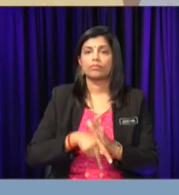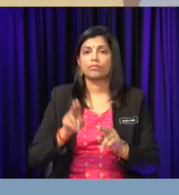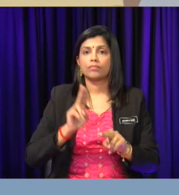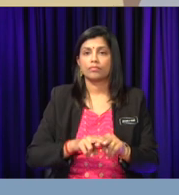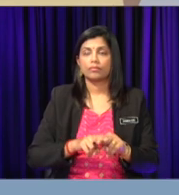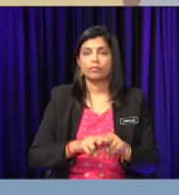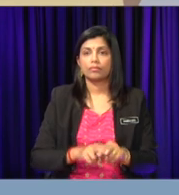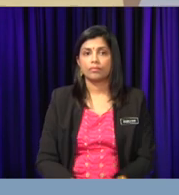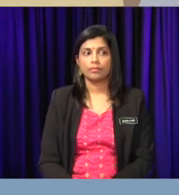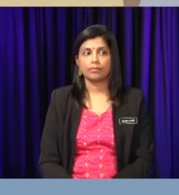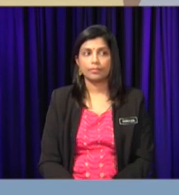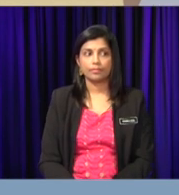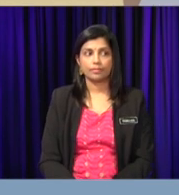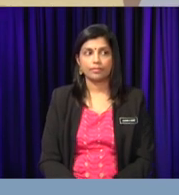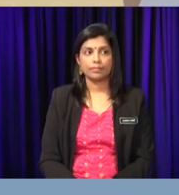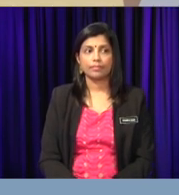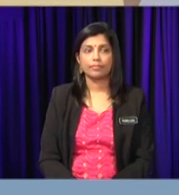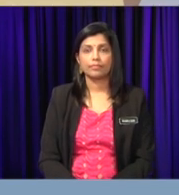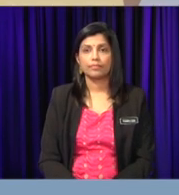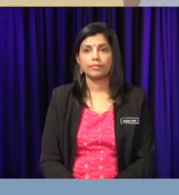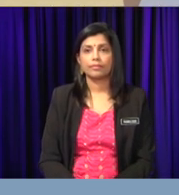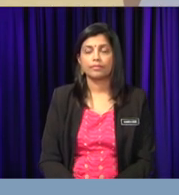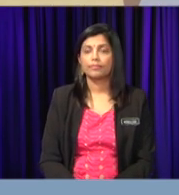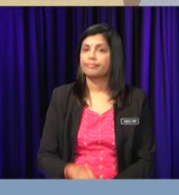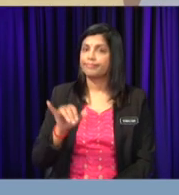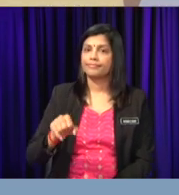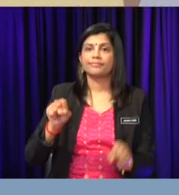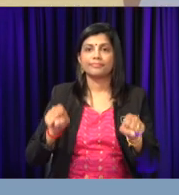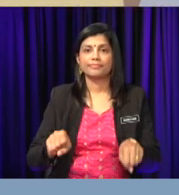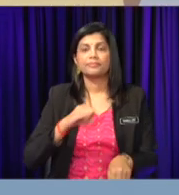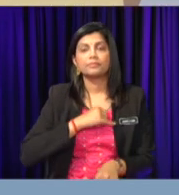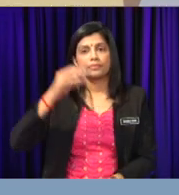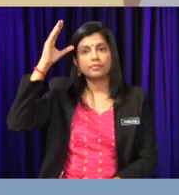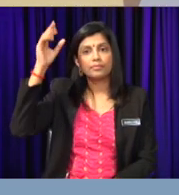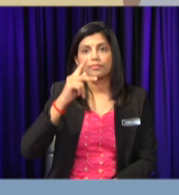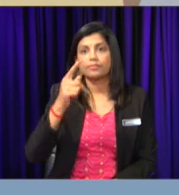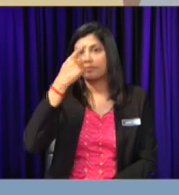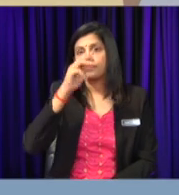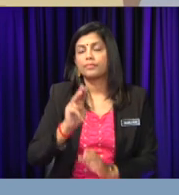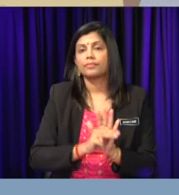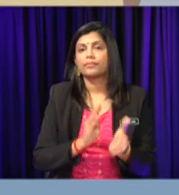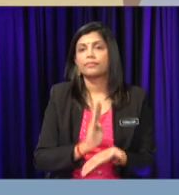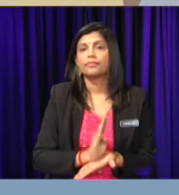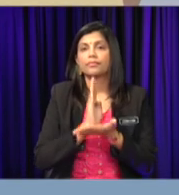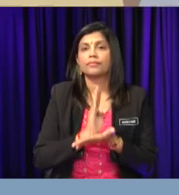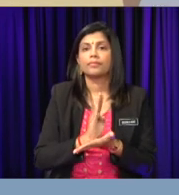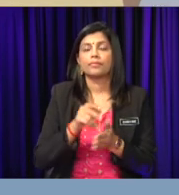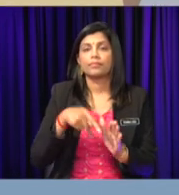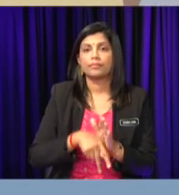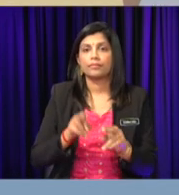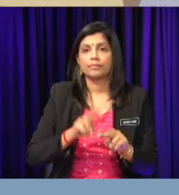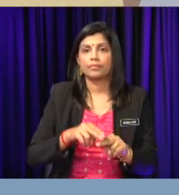boleh membantu yang boleh saya cadangkan untuk membantu penduduk ini menggunakan kesan cuaca panas ialah